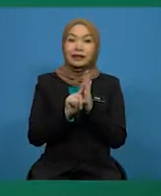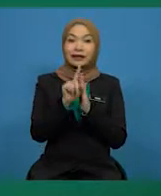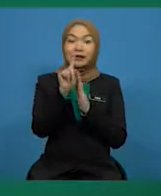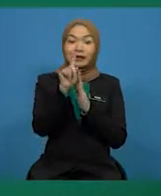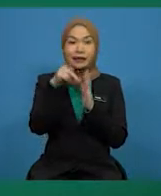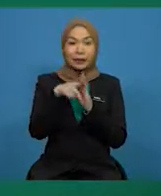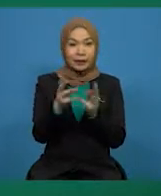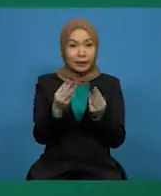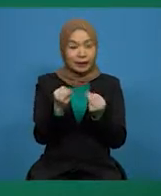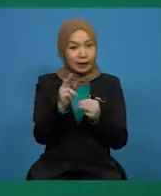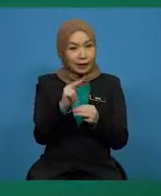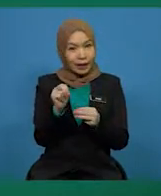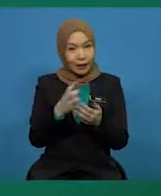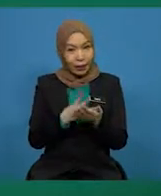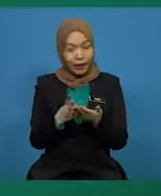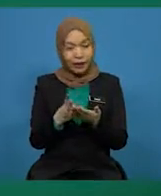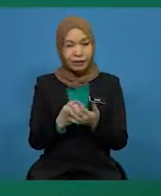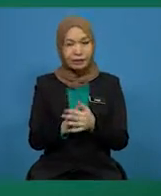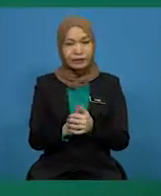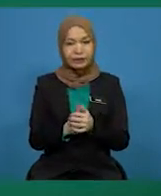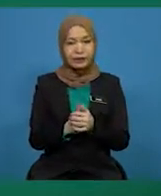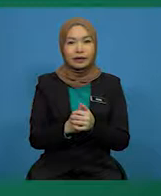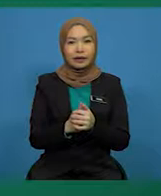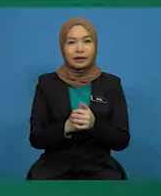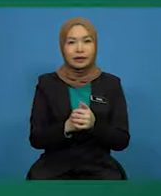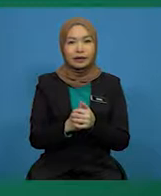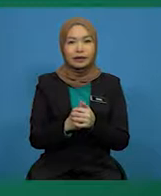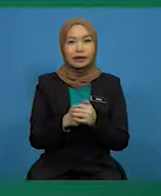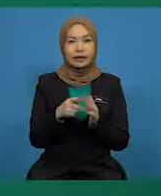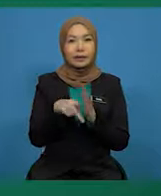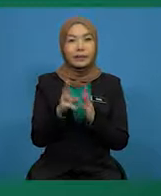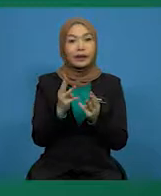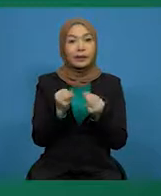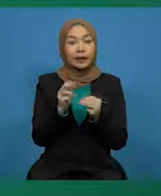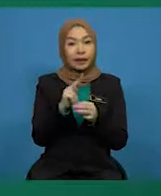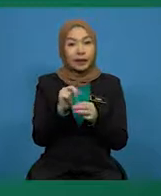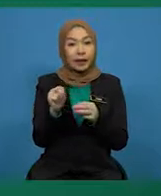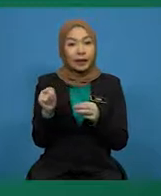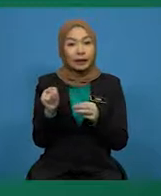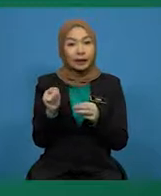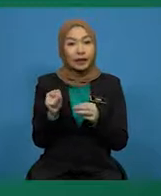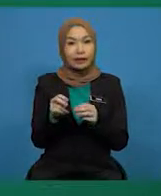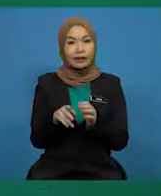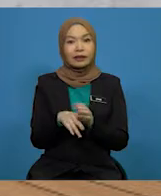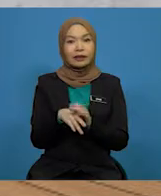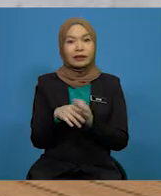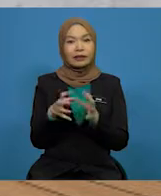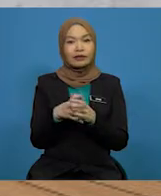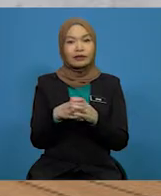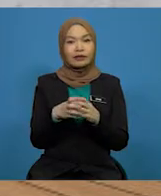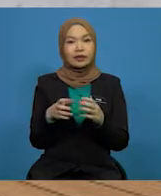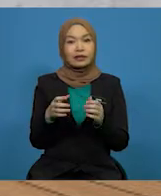Ini bermakna faktor pendapatan berkadar langsung dengan permintaan wang bagi tujuan awasan.